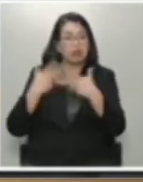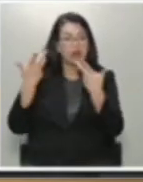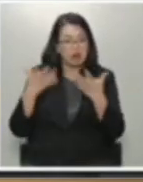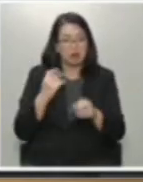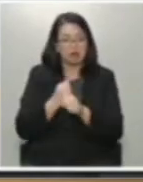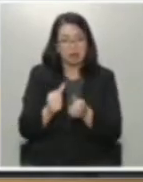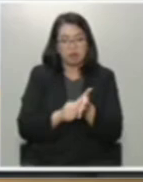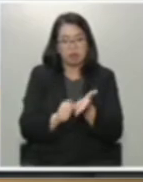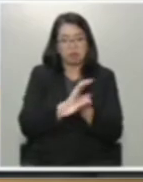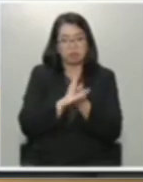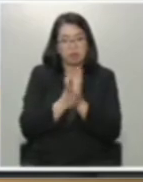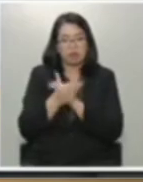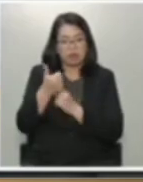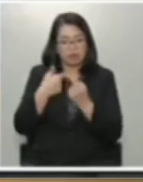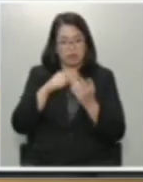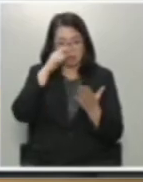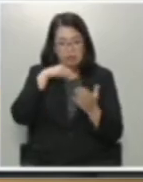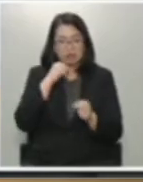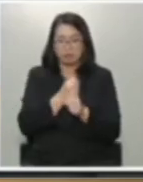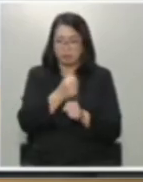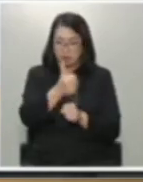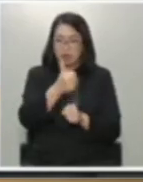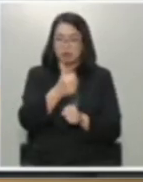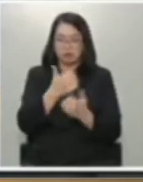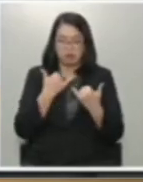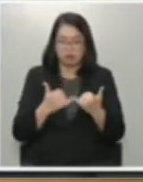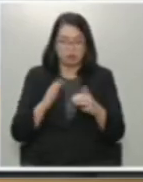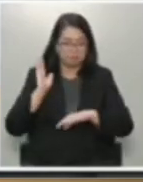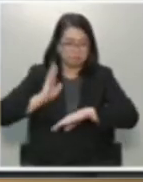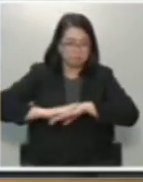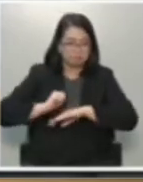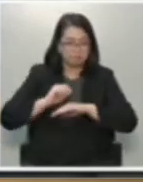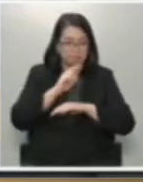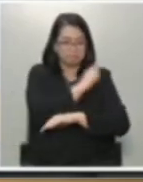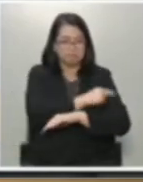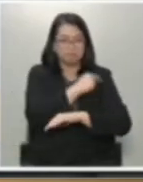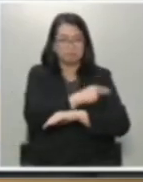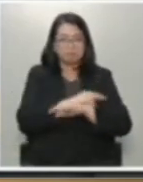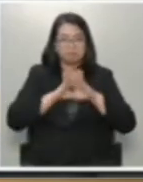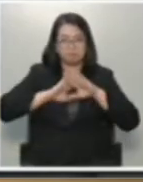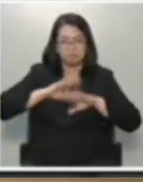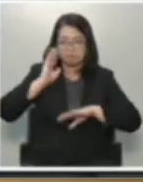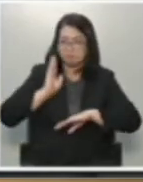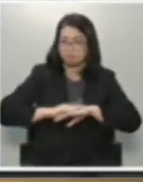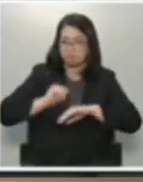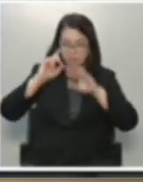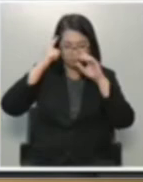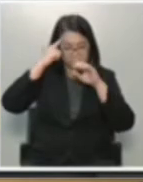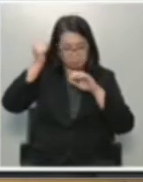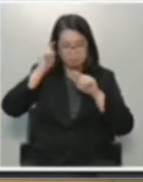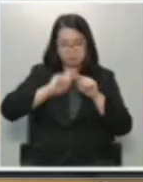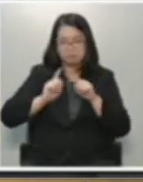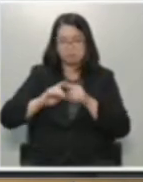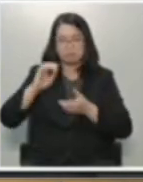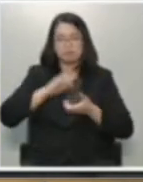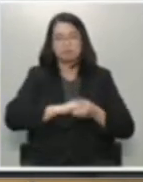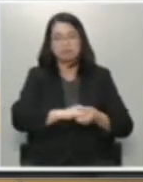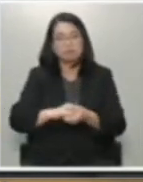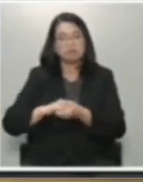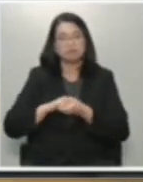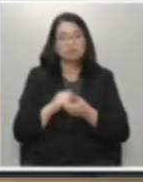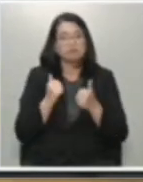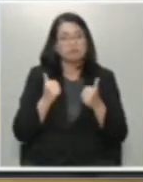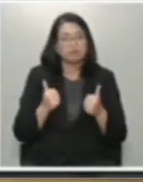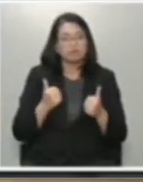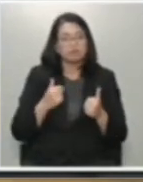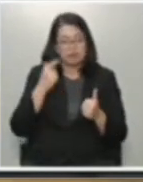ที่น่าชื่นชมนะว่าความสามารถนะครับของทางสาธารณสุขแล้วก็ของหน่วยงานอื่นๆที่เกี่ยวข้องเนี่ยนะครับ